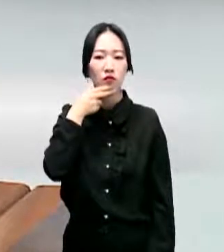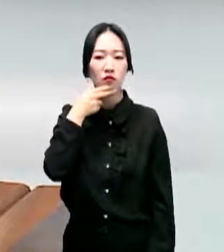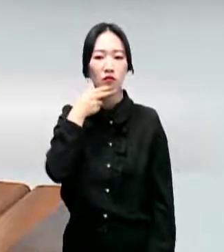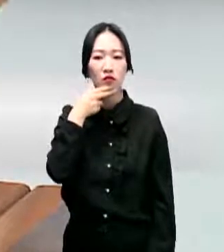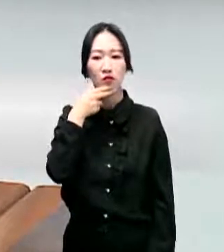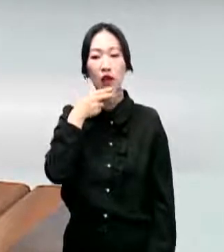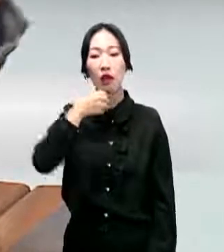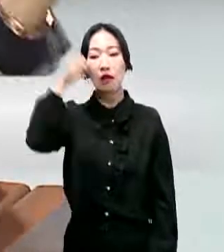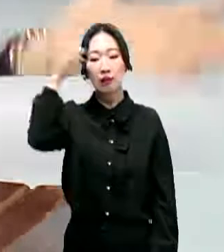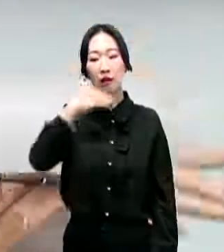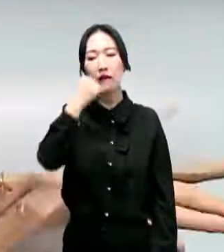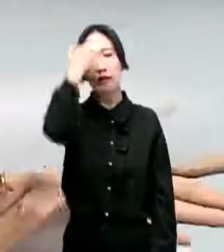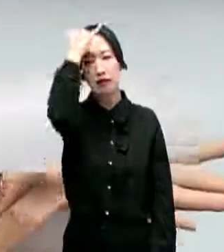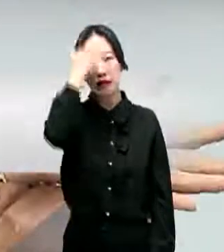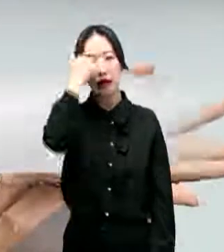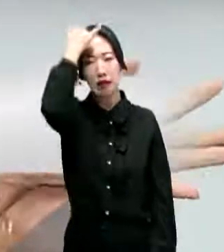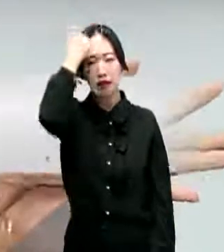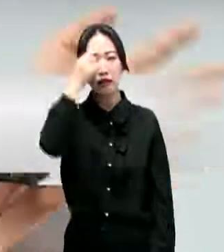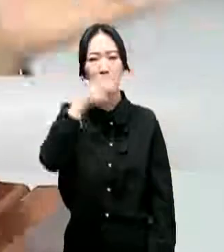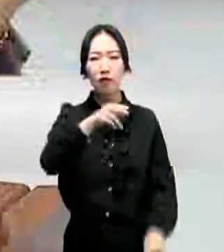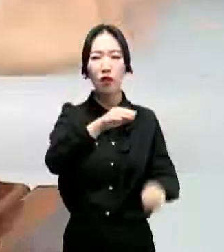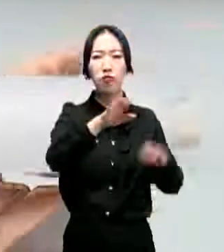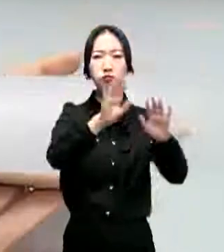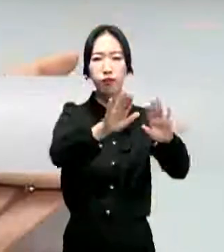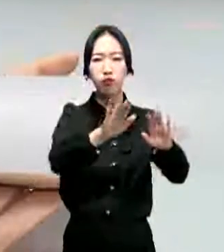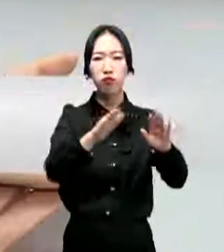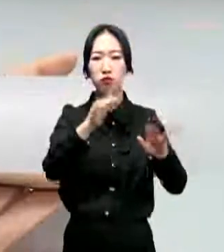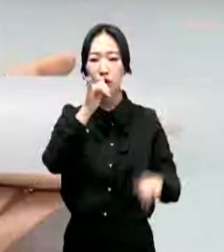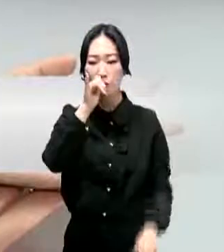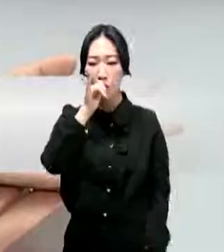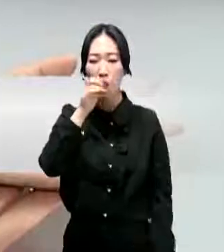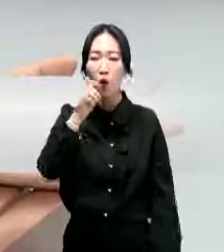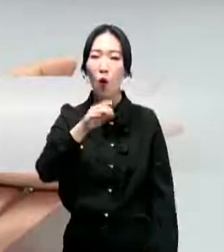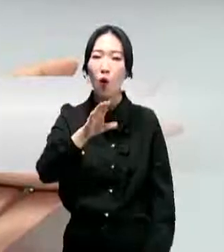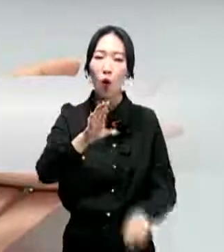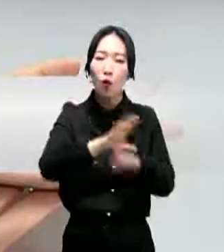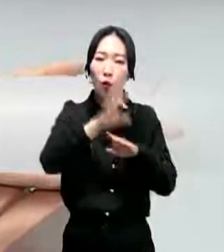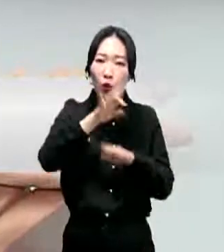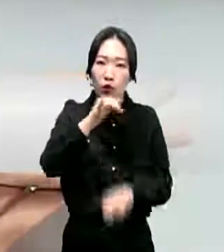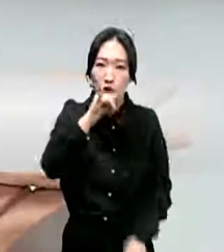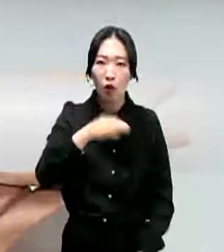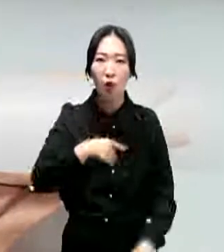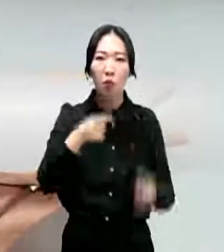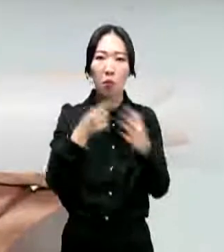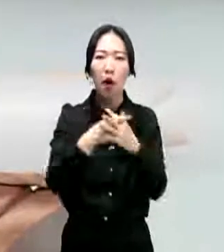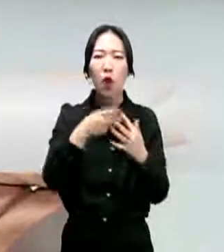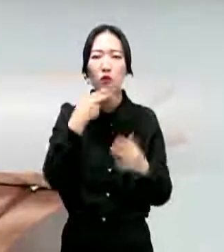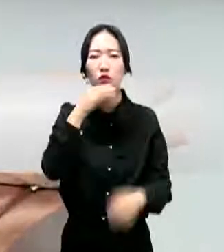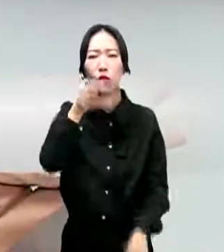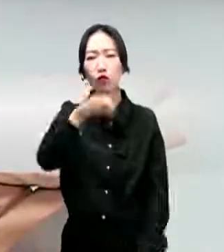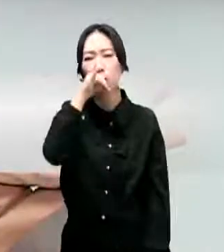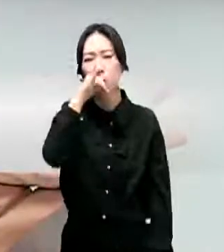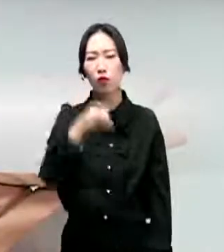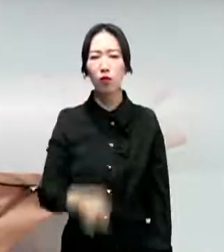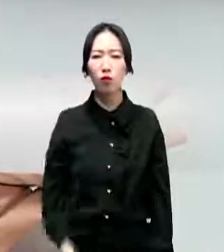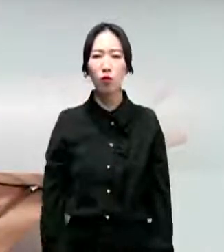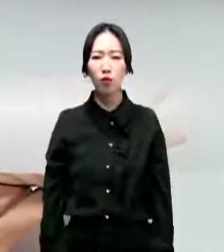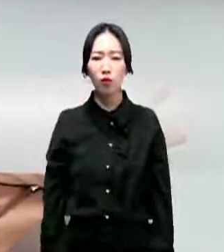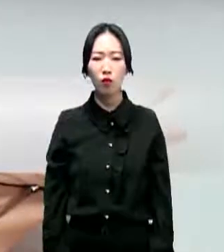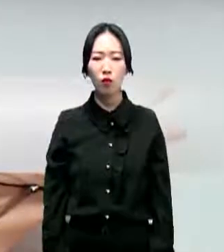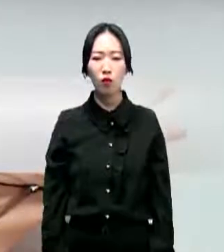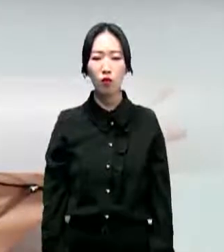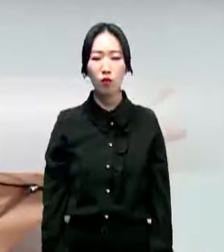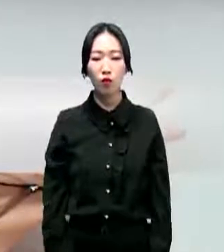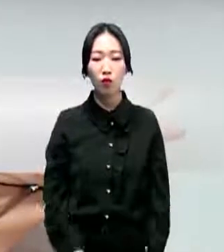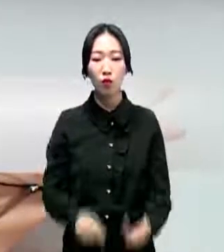이제 그냥 형식적으로 비치해 놓은 경우도 있고 아예 그 물품이 어디 있는지조차 파악이 안 되는 것들도 있고.